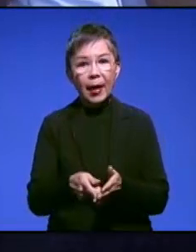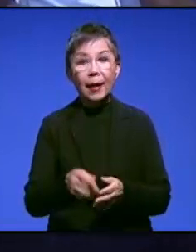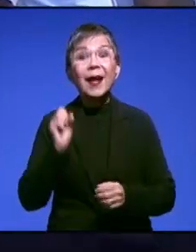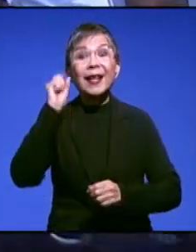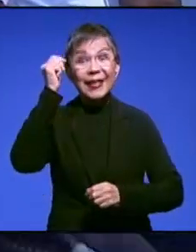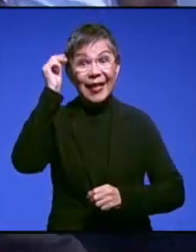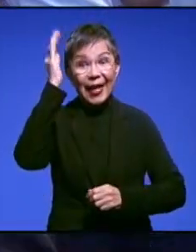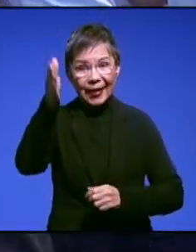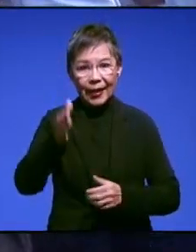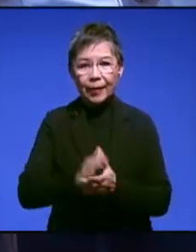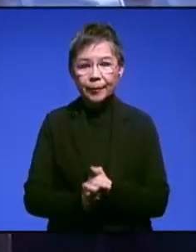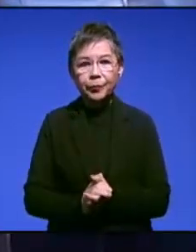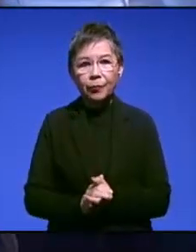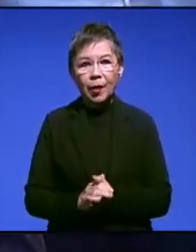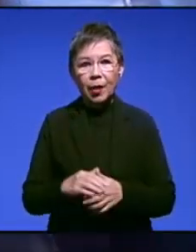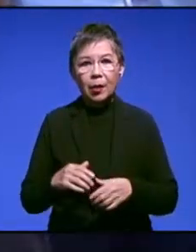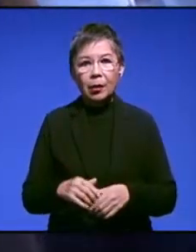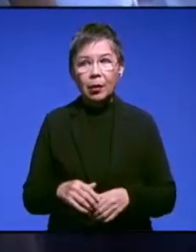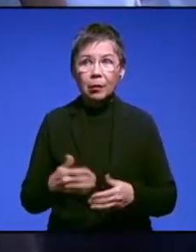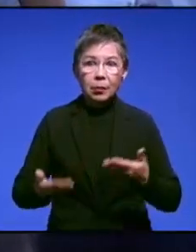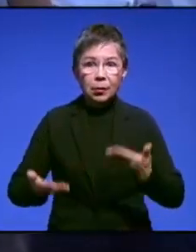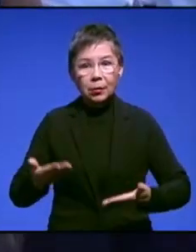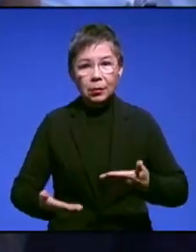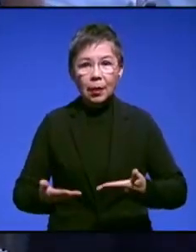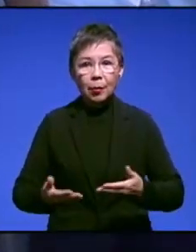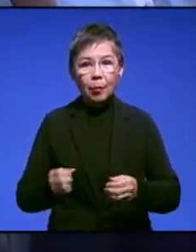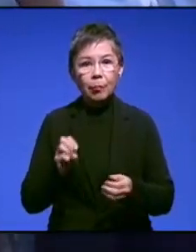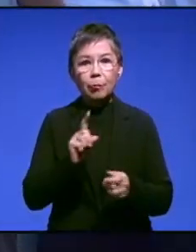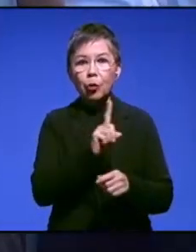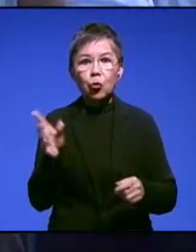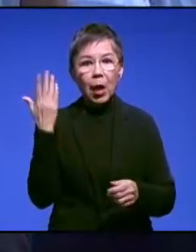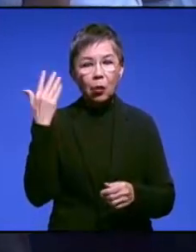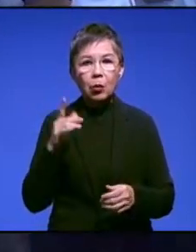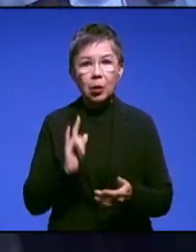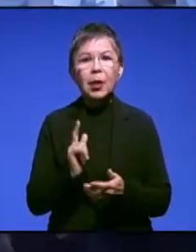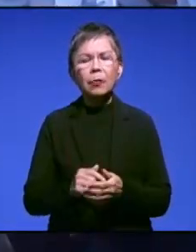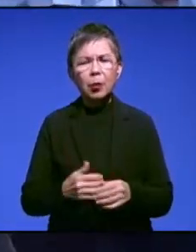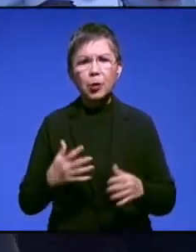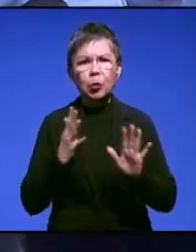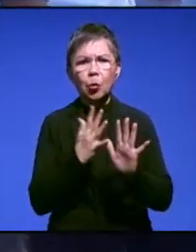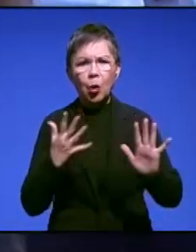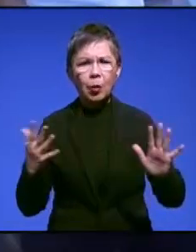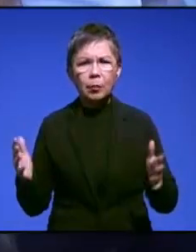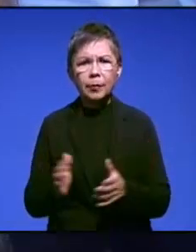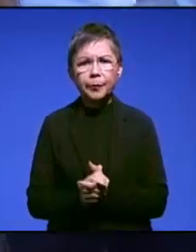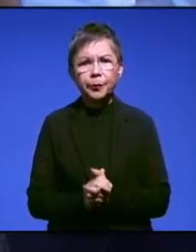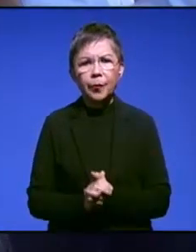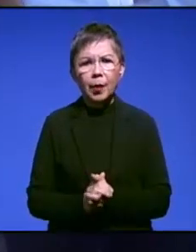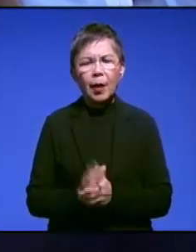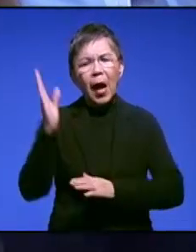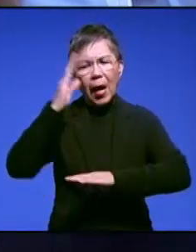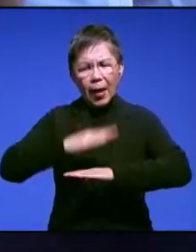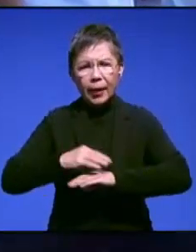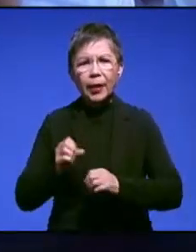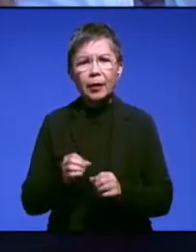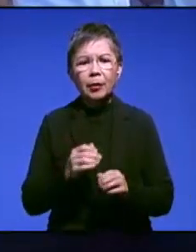Masih lumayan agak padat dibanding minggu lalu yang jam segini sudah sepi ya. Tapi tetap relatif bisa terurai.